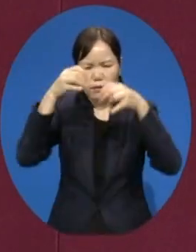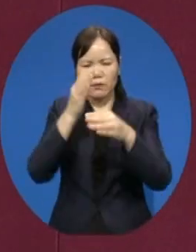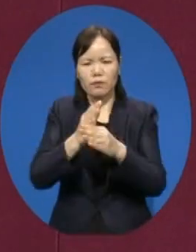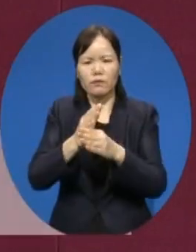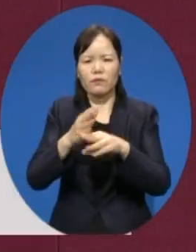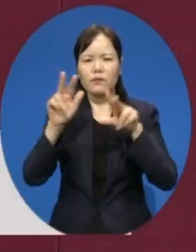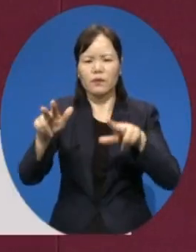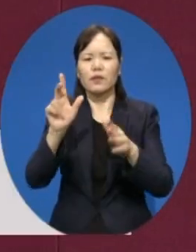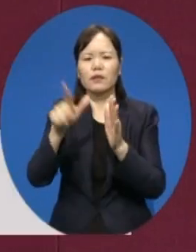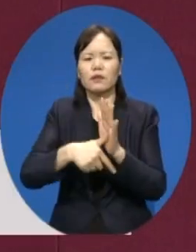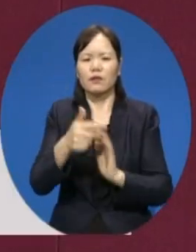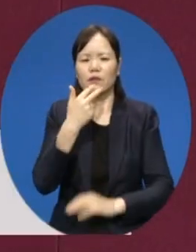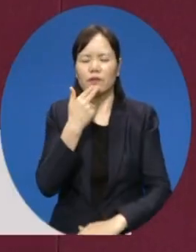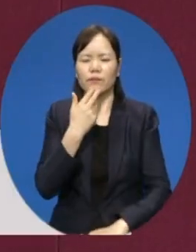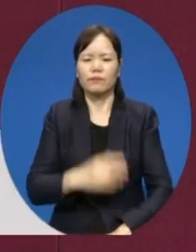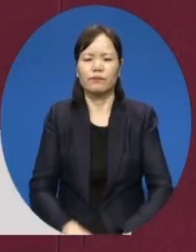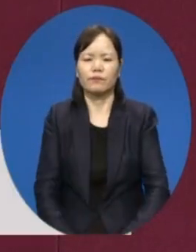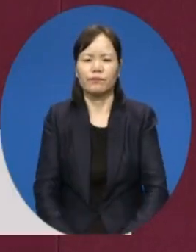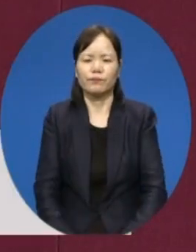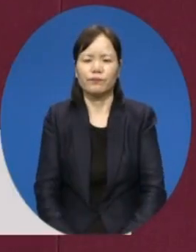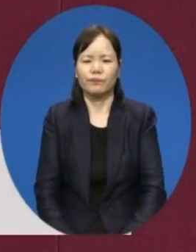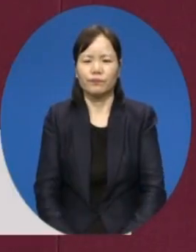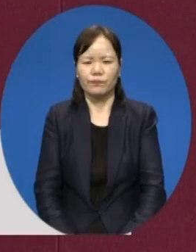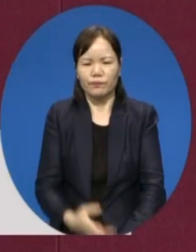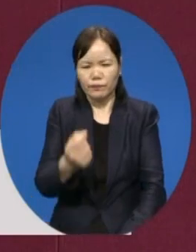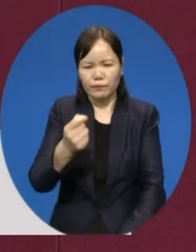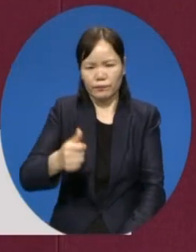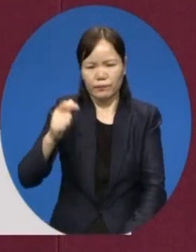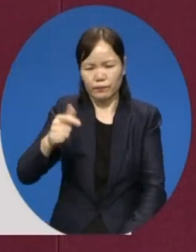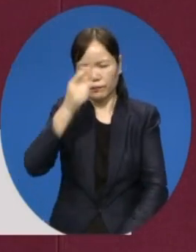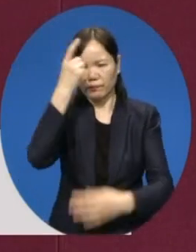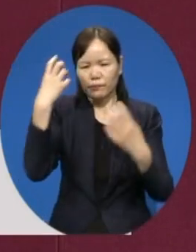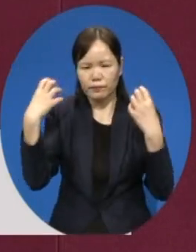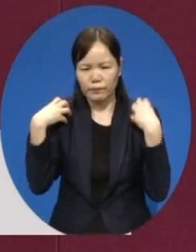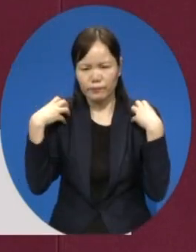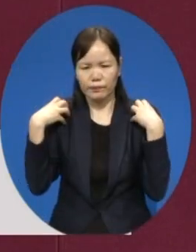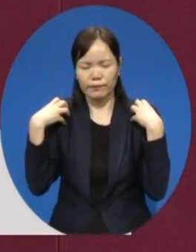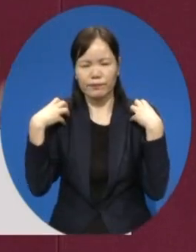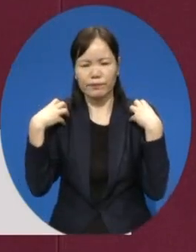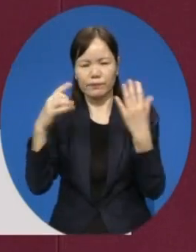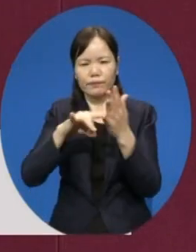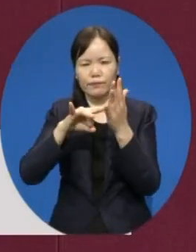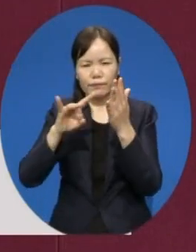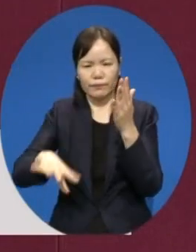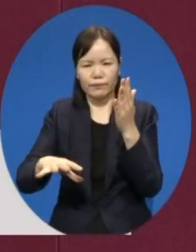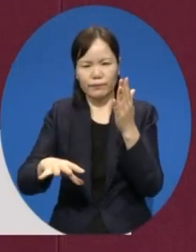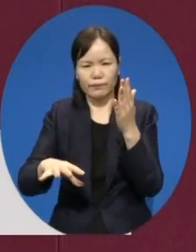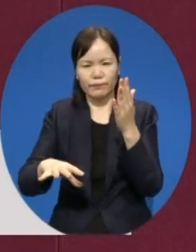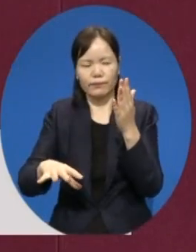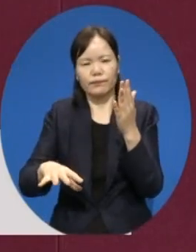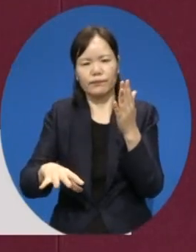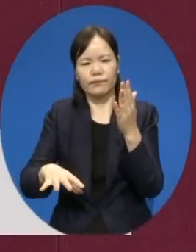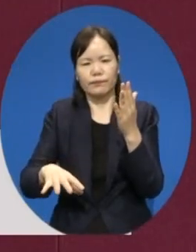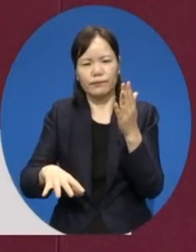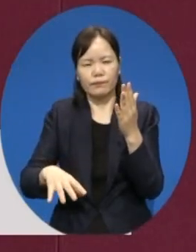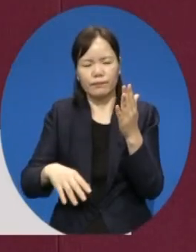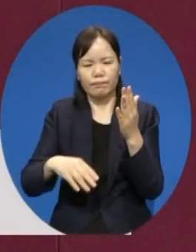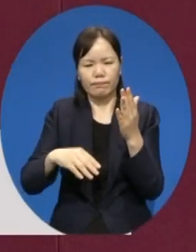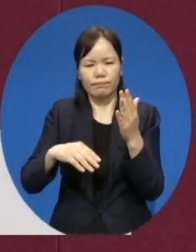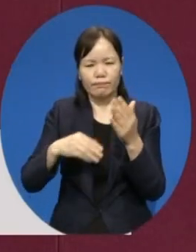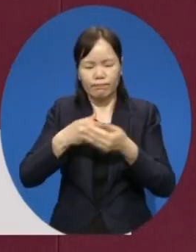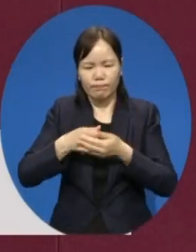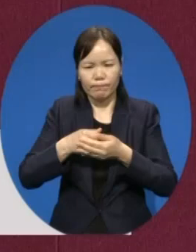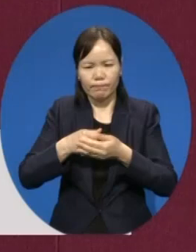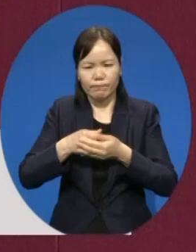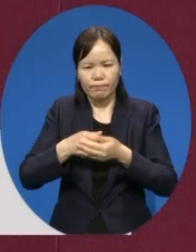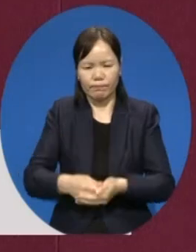이제 더는 시간이 없습니다. 작고 강한 정부, 세금을 천금같이 무겁게 하는